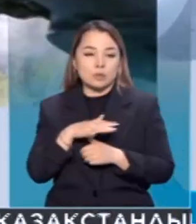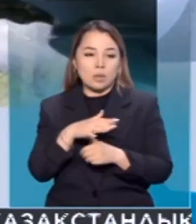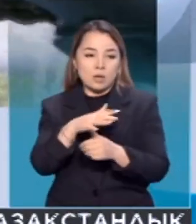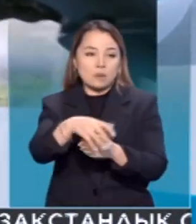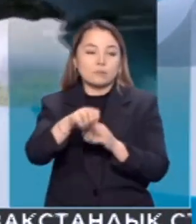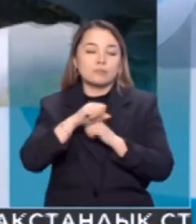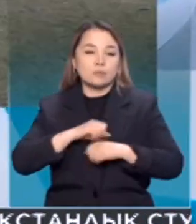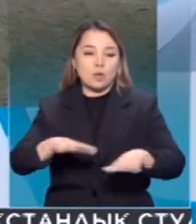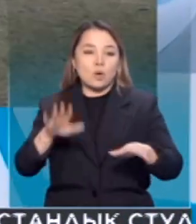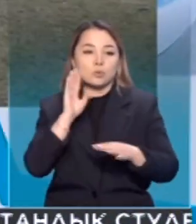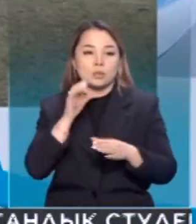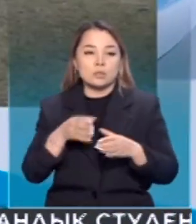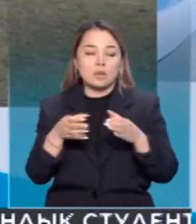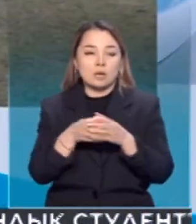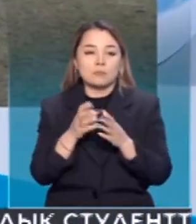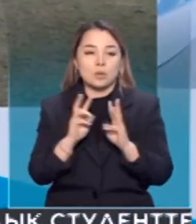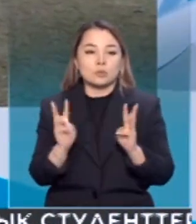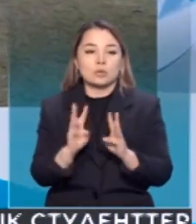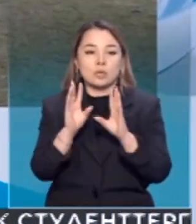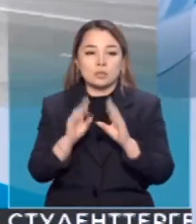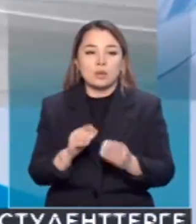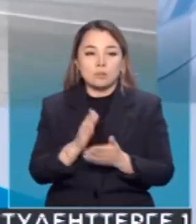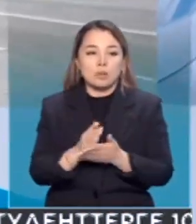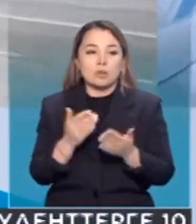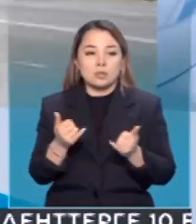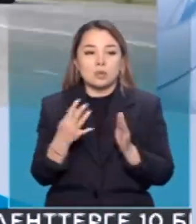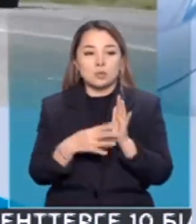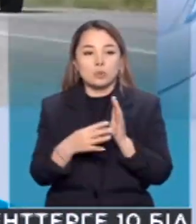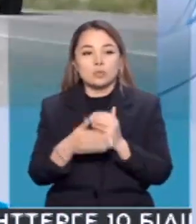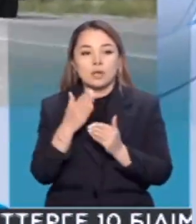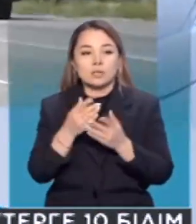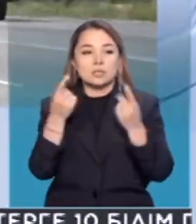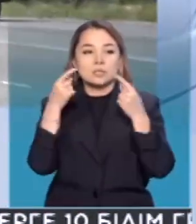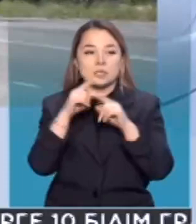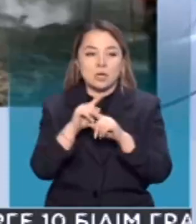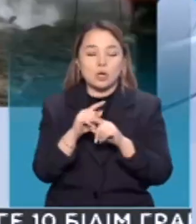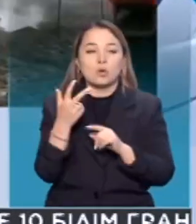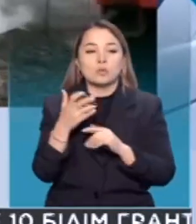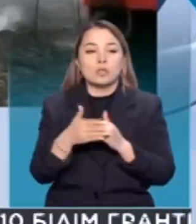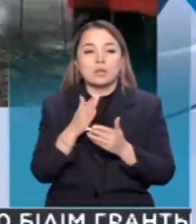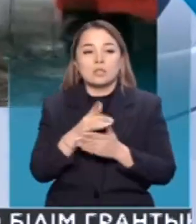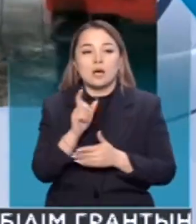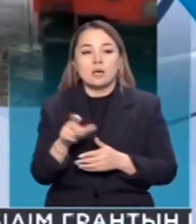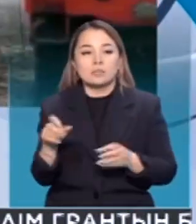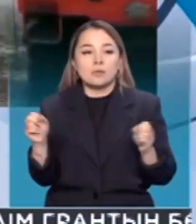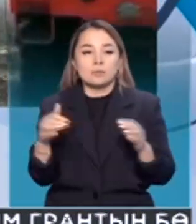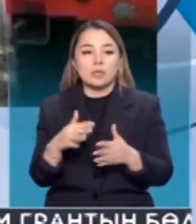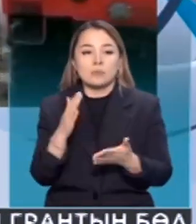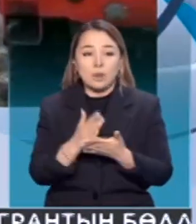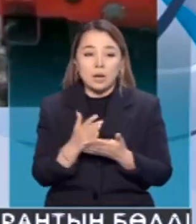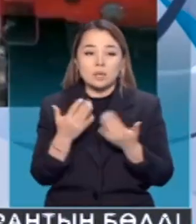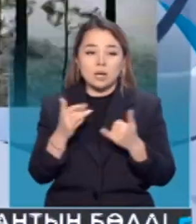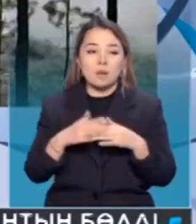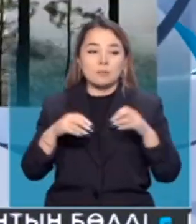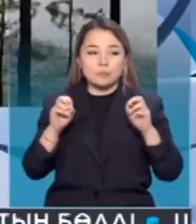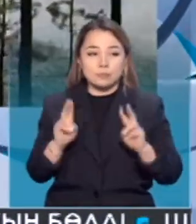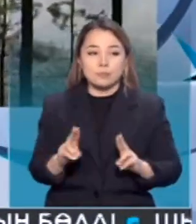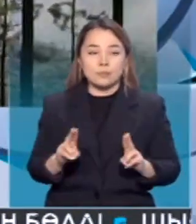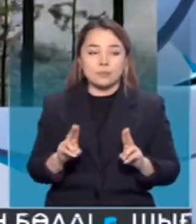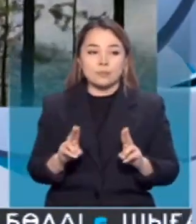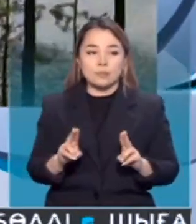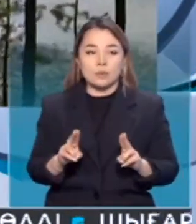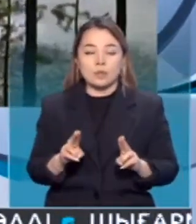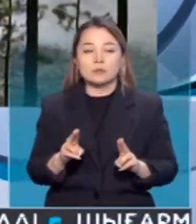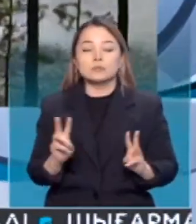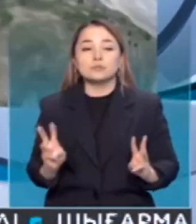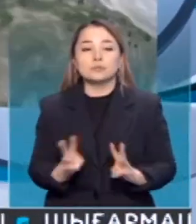өрт ошақтарын сөндірген. Қызыл жалынның бетін қайтару үшін 90-ға жуық техника, сондай-ақ 300 адам жұмылдырылды. Мамандар